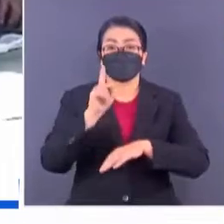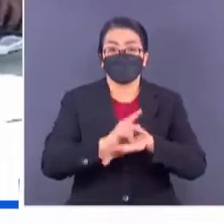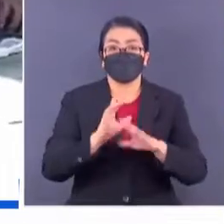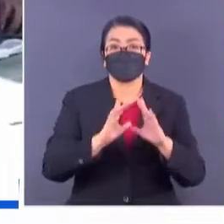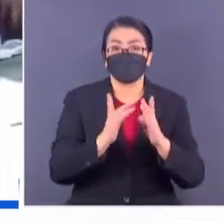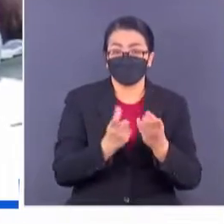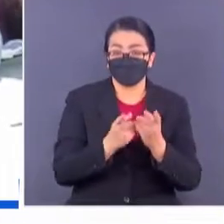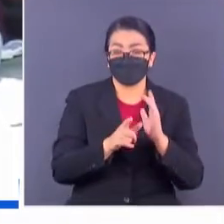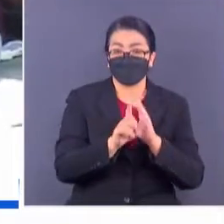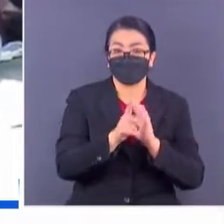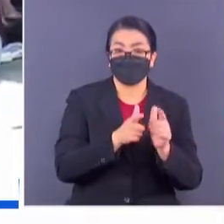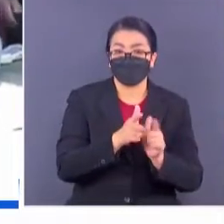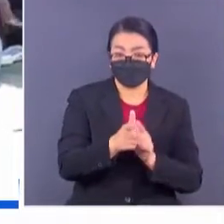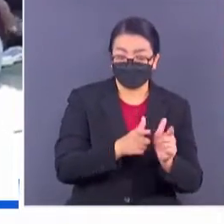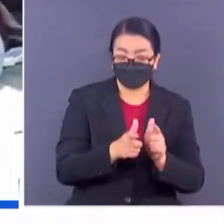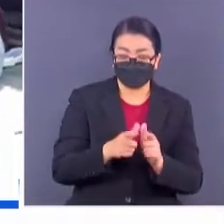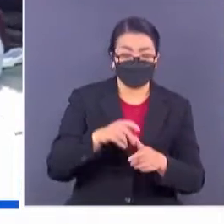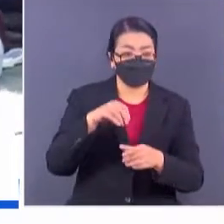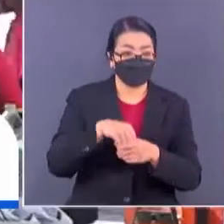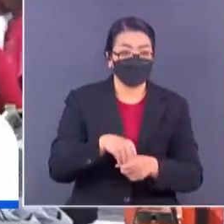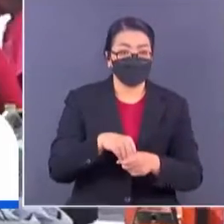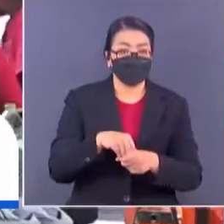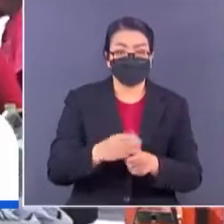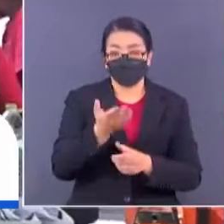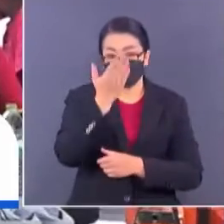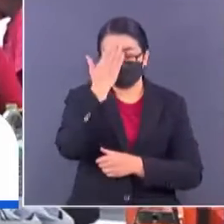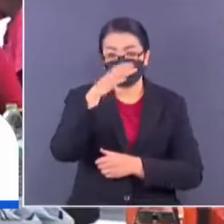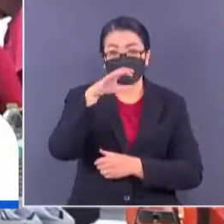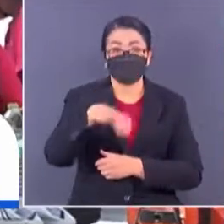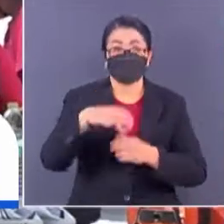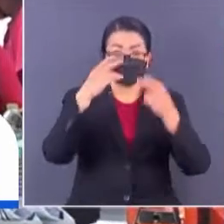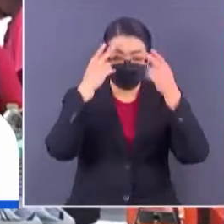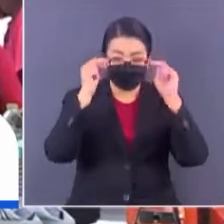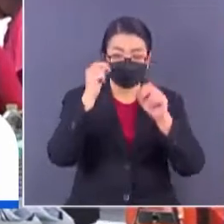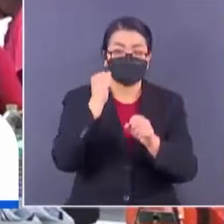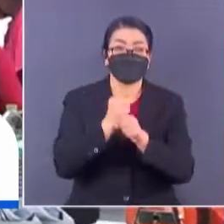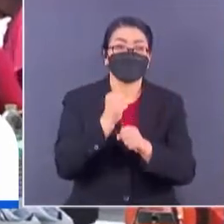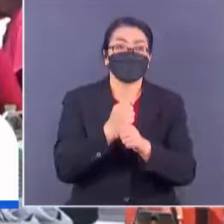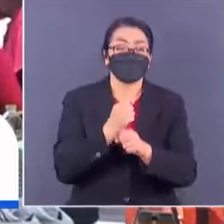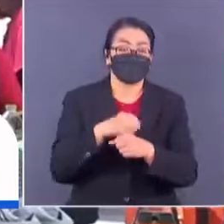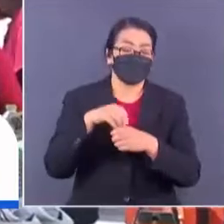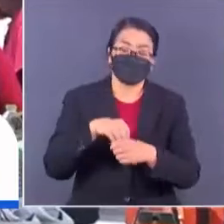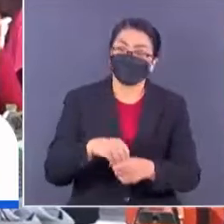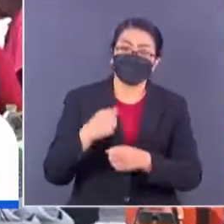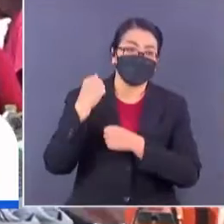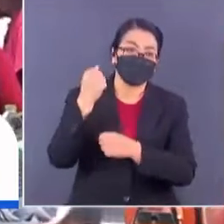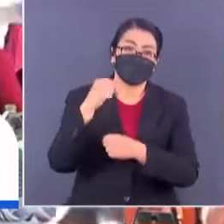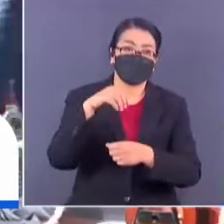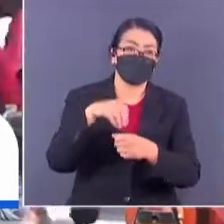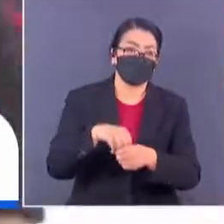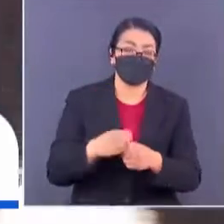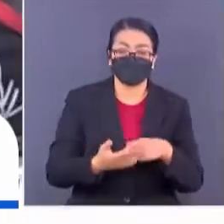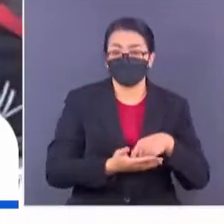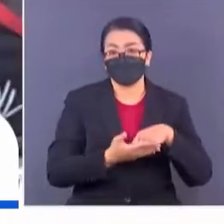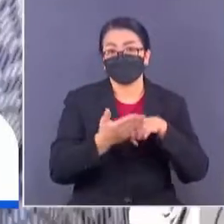ายย่อยจังหวัดเลยค่ะไปปักหลักชุมนุมอยู่ที่หน้าทำเนียบรัฐบาลแล้วชุมนุมกันอย่างต่อเนื่องนะคะแม้ว่าจะมีการ